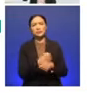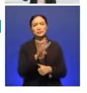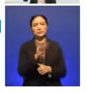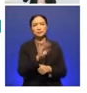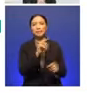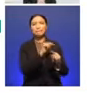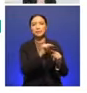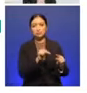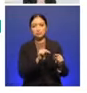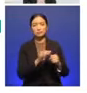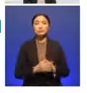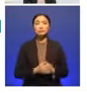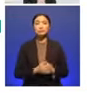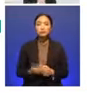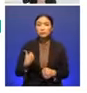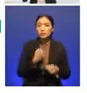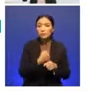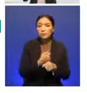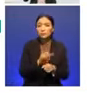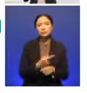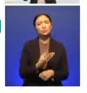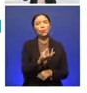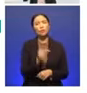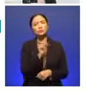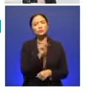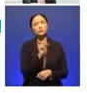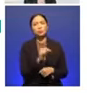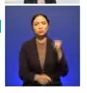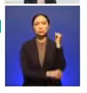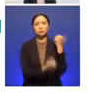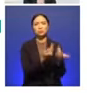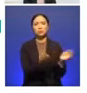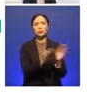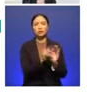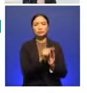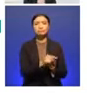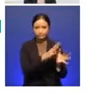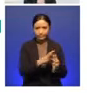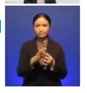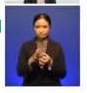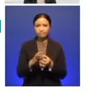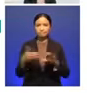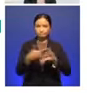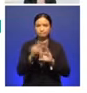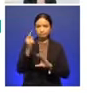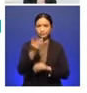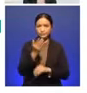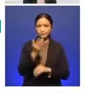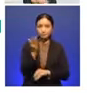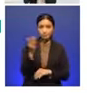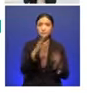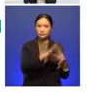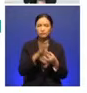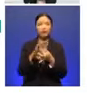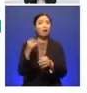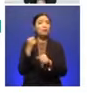นอกจากนั้นเนี่ยอัตราการมีงานทำที่น้อยนั้นเนี่ยนะครับมันยังไปเกี่ยวข้องกับสไลด์ถัดไปนะครับนั่นก็คือการมีง